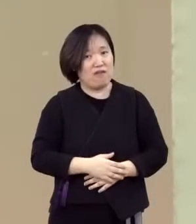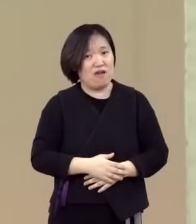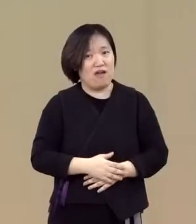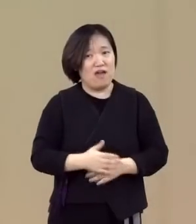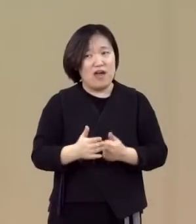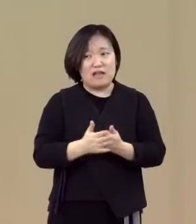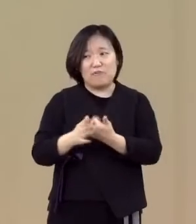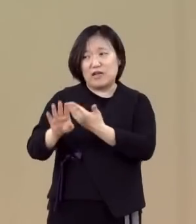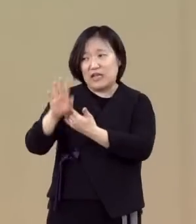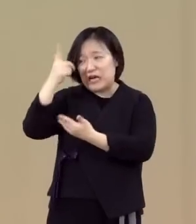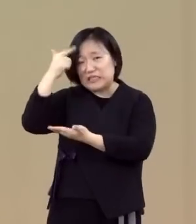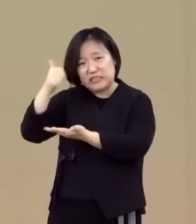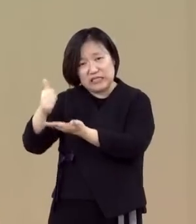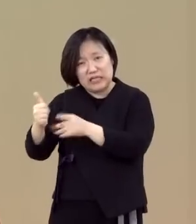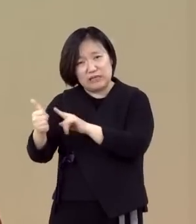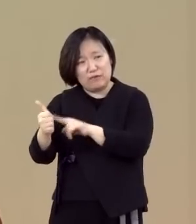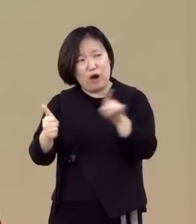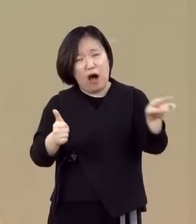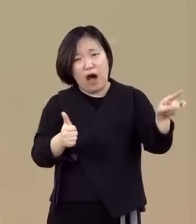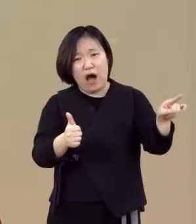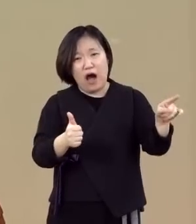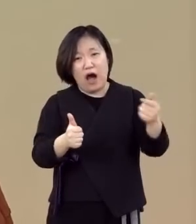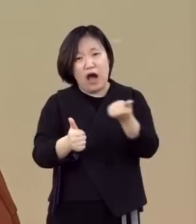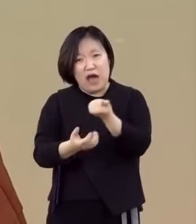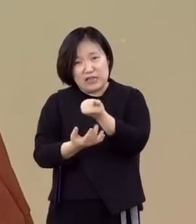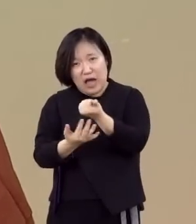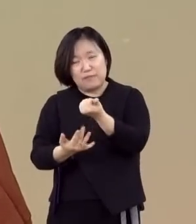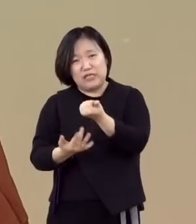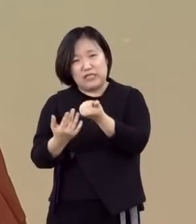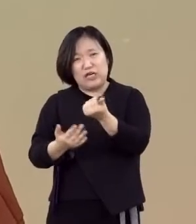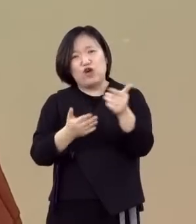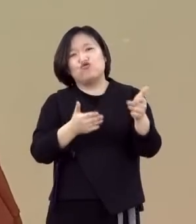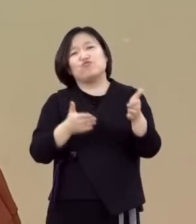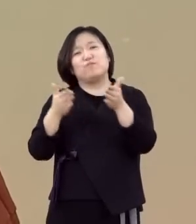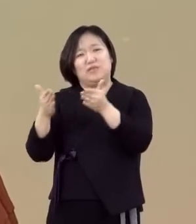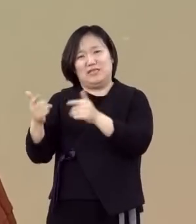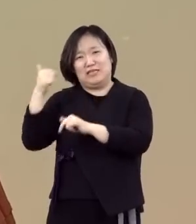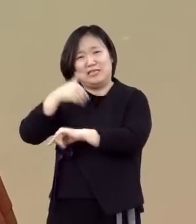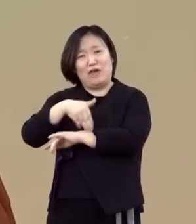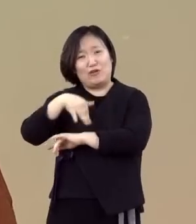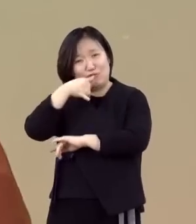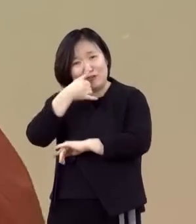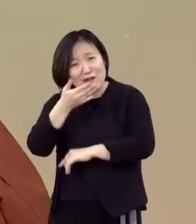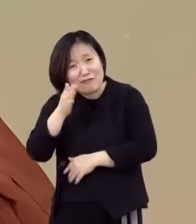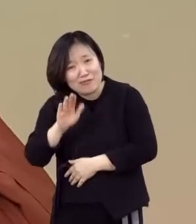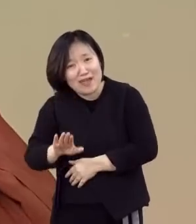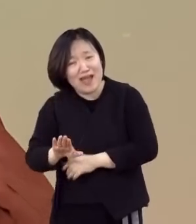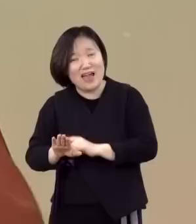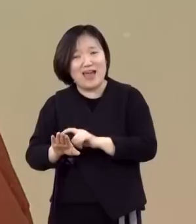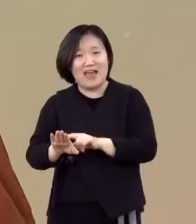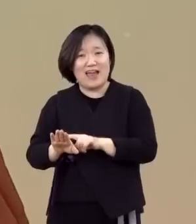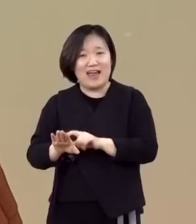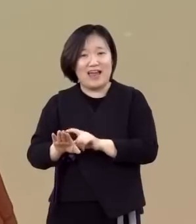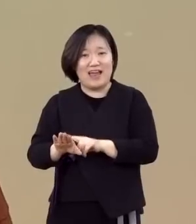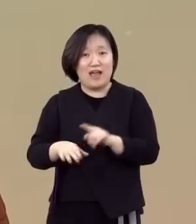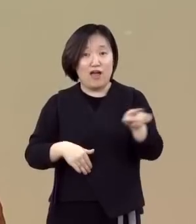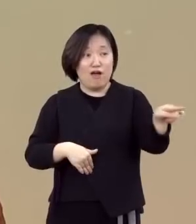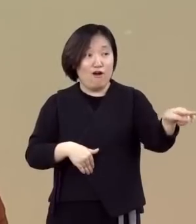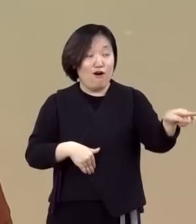의승려들조차 장례준비에대한회의를열었지만, 당신